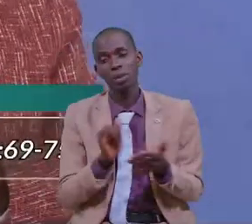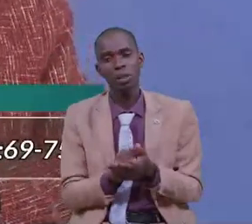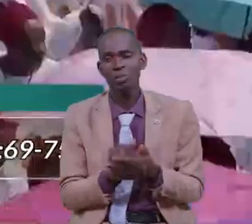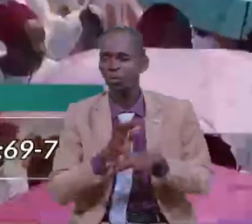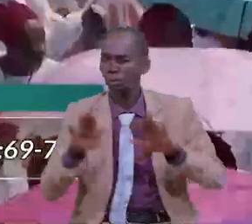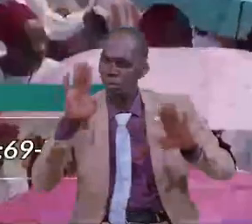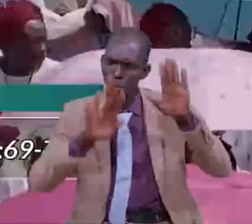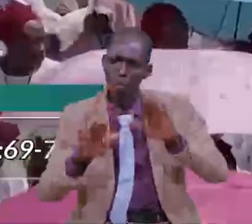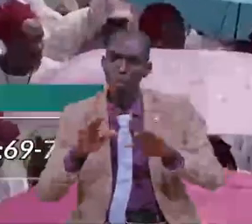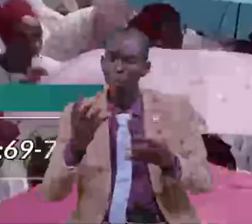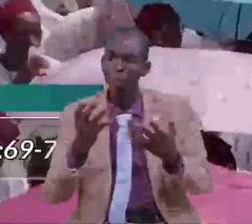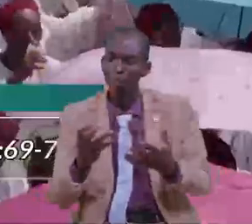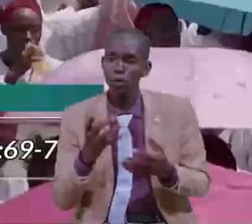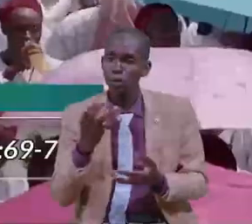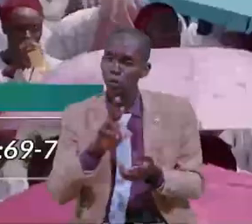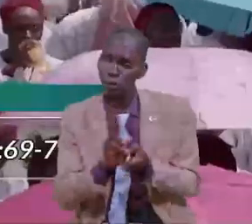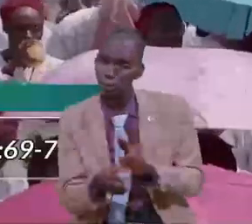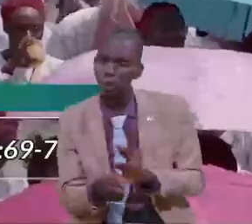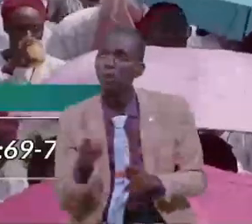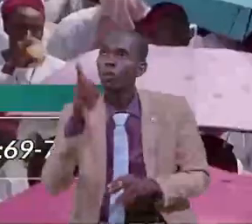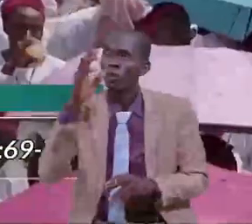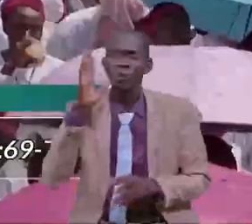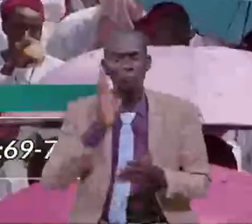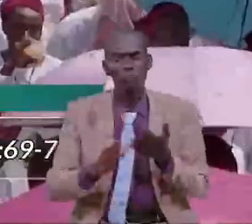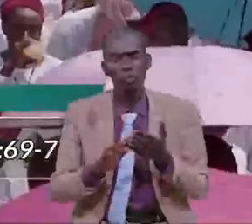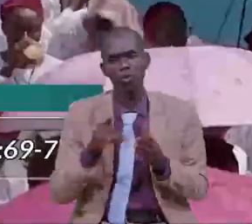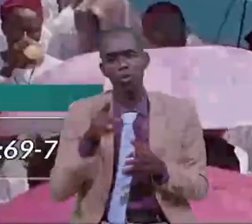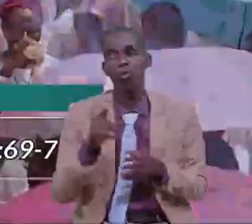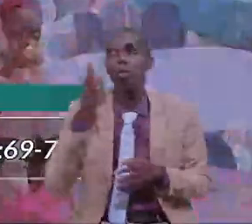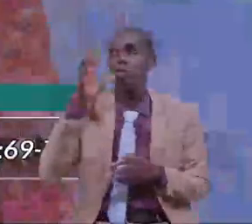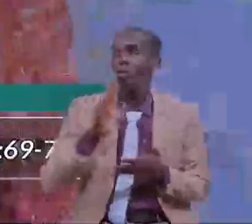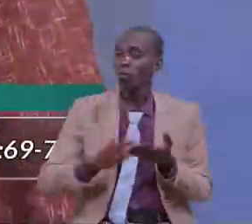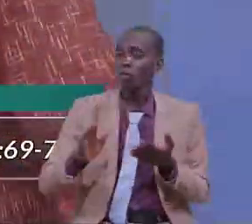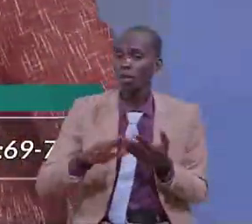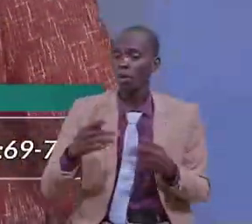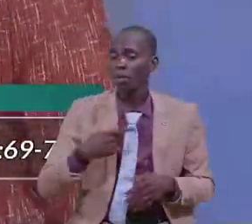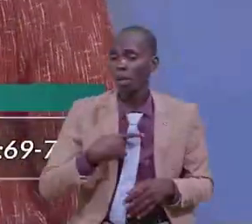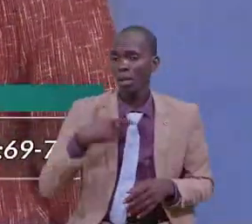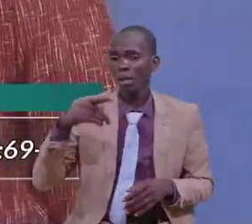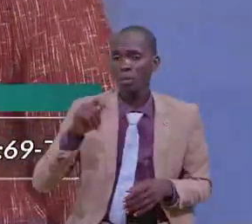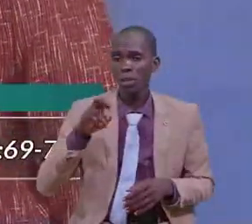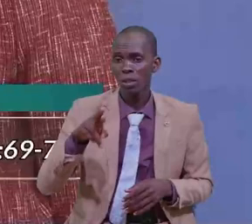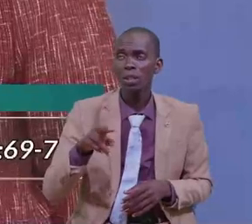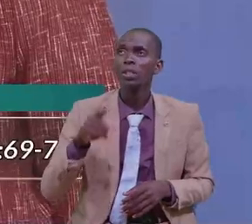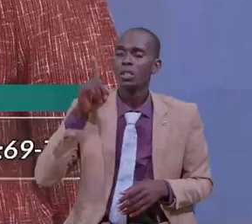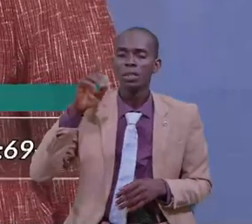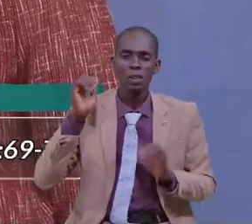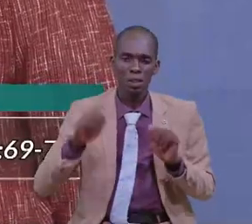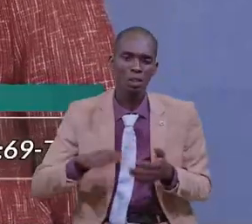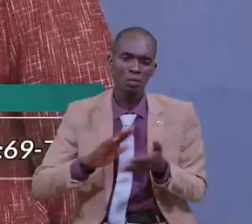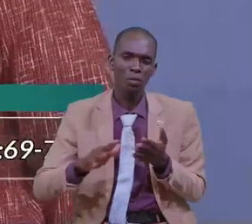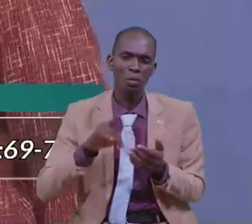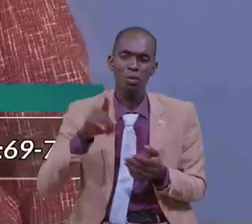Le Seigneur va te pardonner. Il a pardonné Pierre, il va te pardonner. Il a changé sa